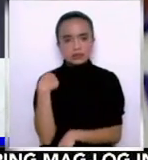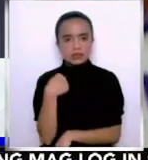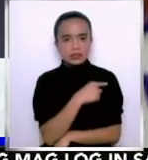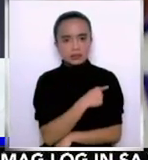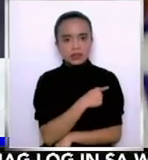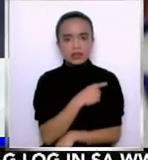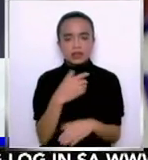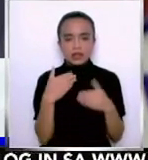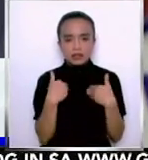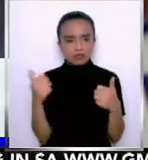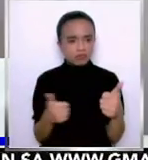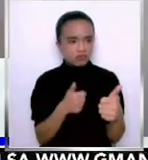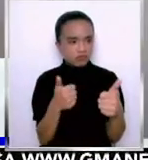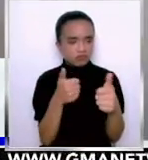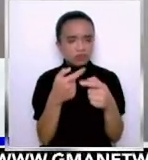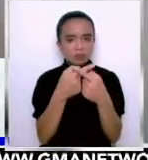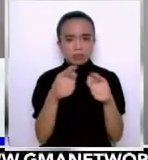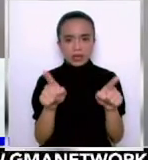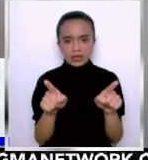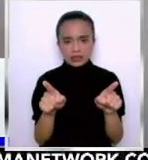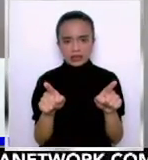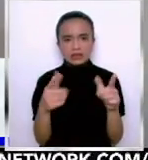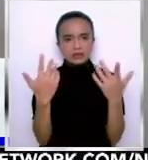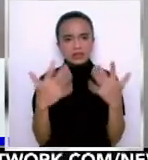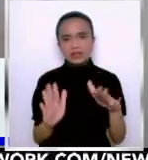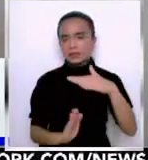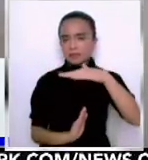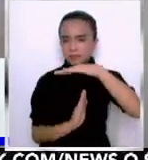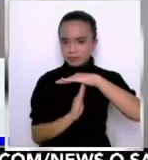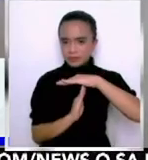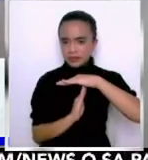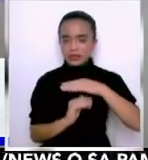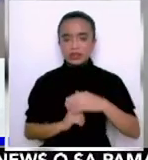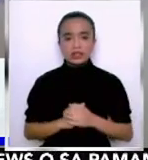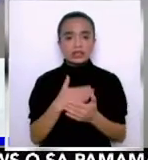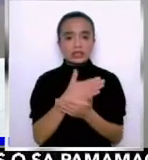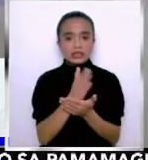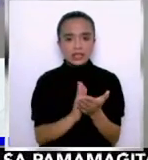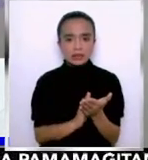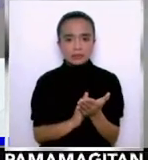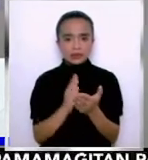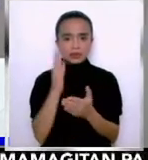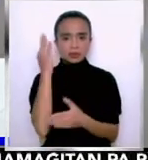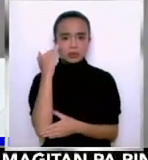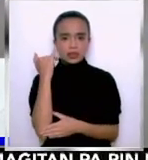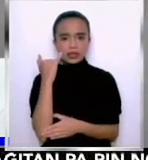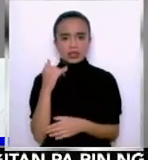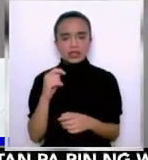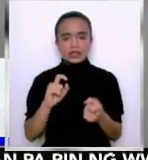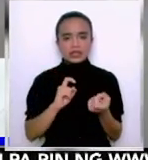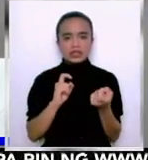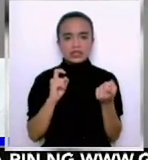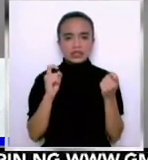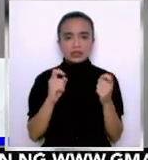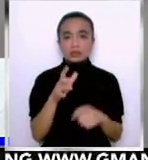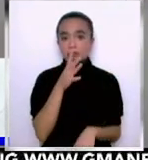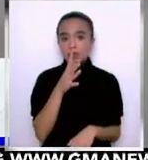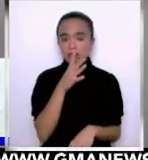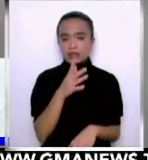operation pero lumagpas nga po. Pinuno rin ng ilan ang tila pagmamano o mano ng ina ni San Vicente kay